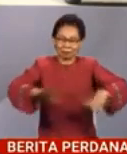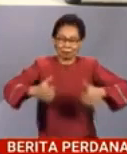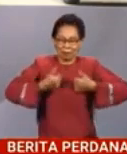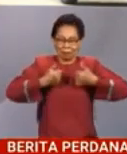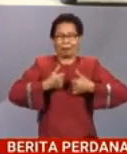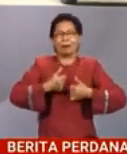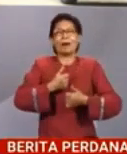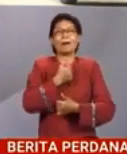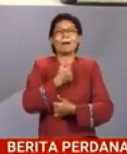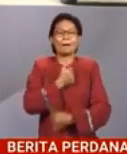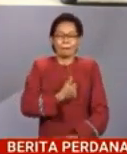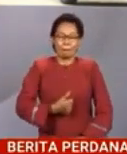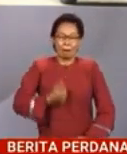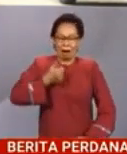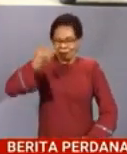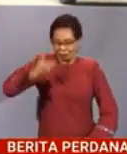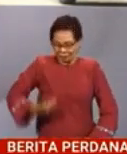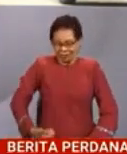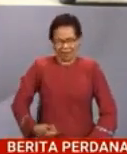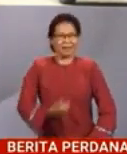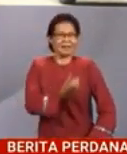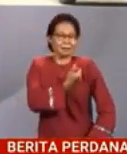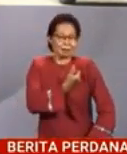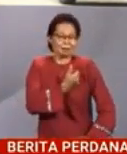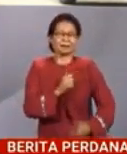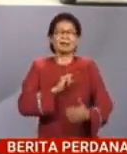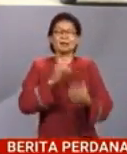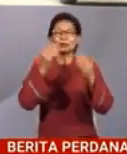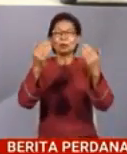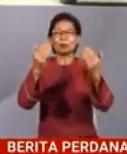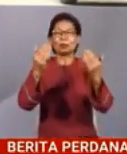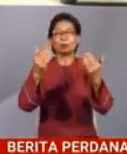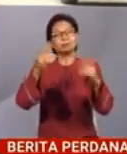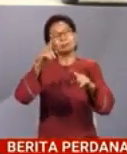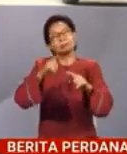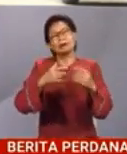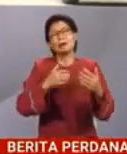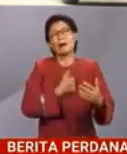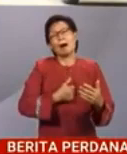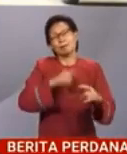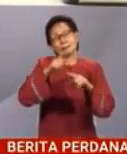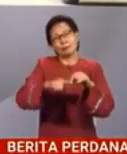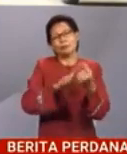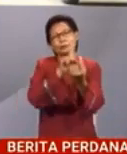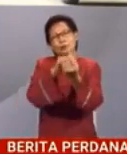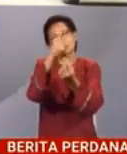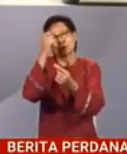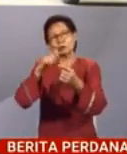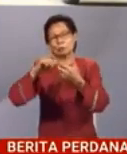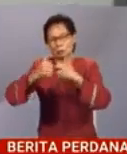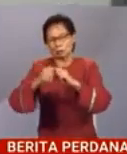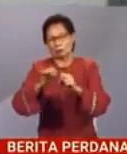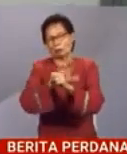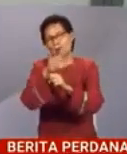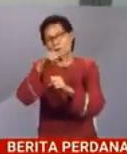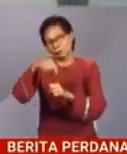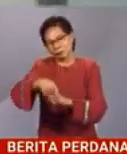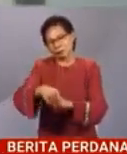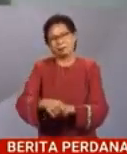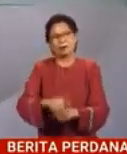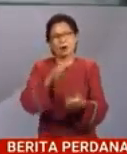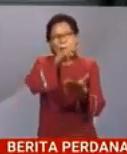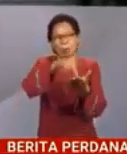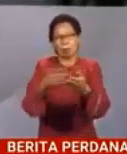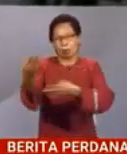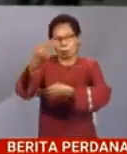batin. Saya minta maaflah sebab tak dapat nak jumpa semua orang disebabkan isu COVID-19 ini. Pusat kuarantin